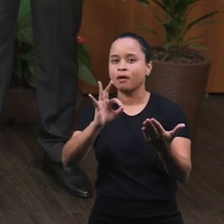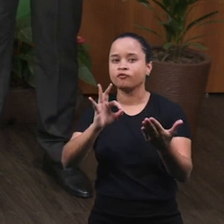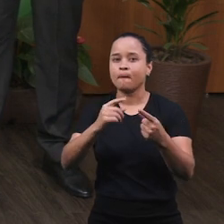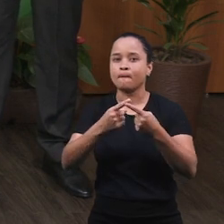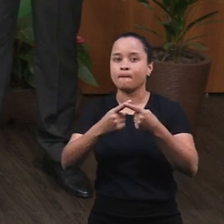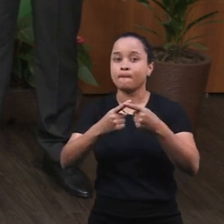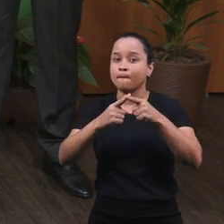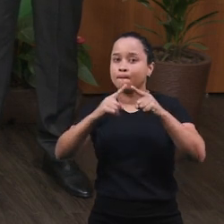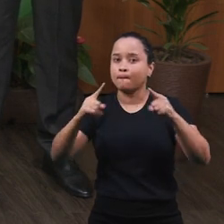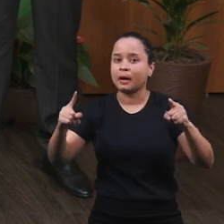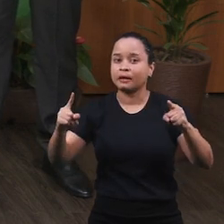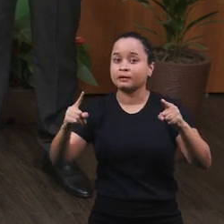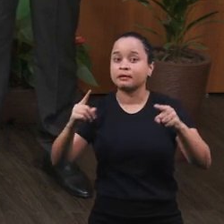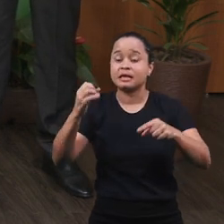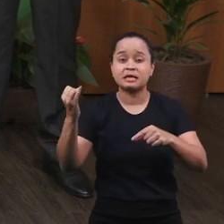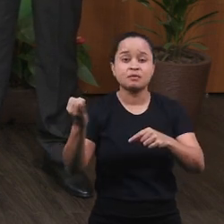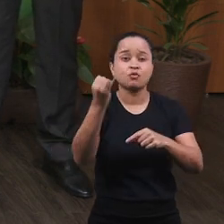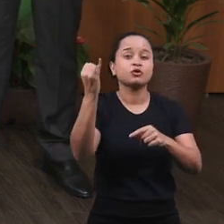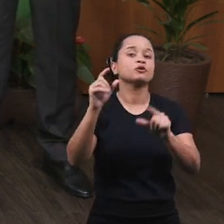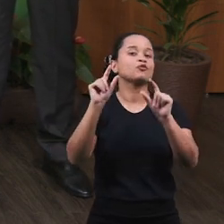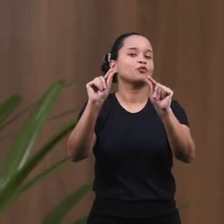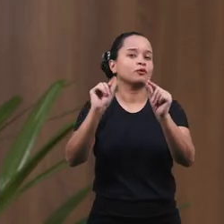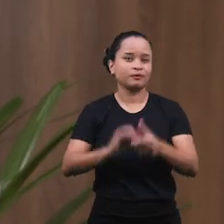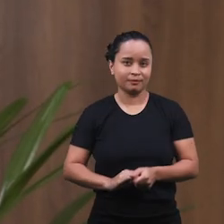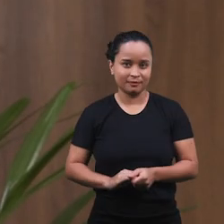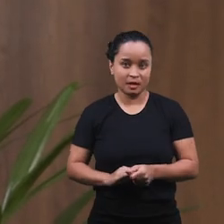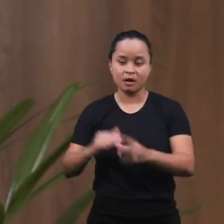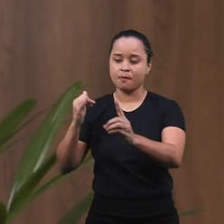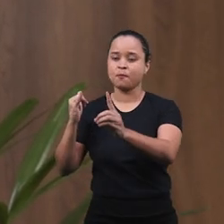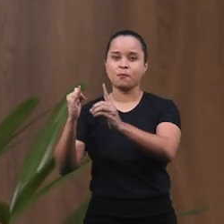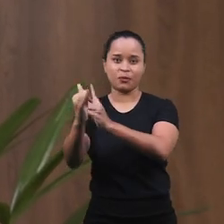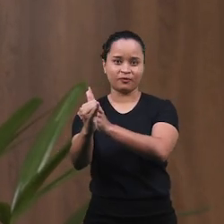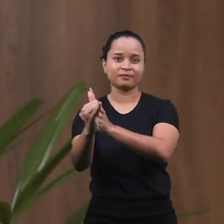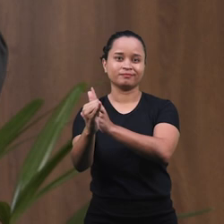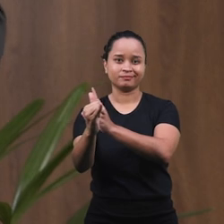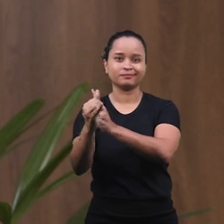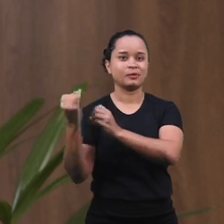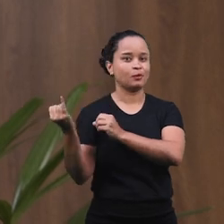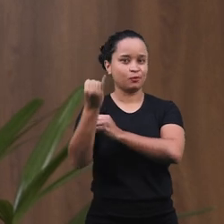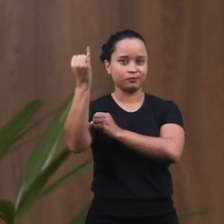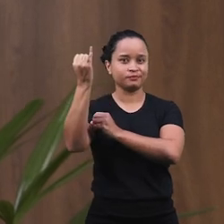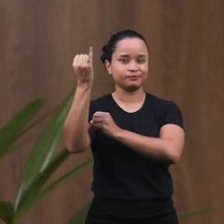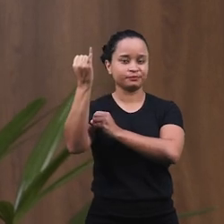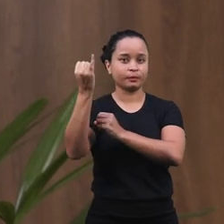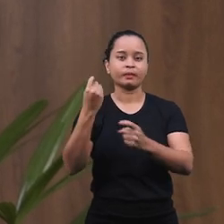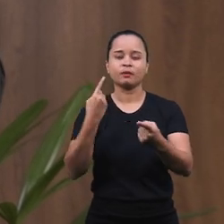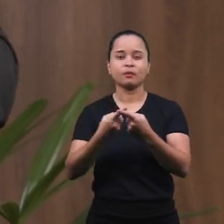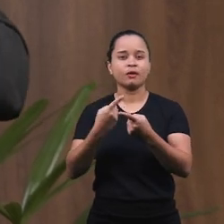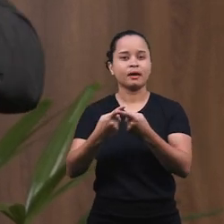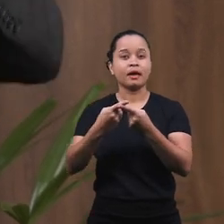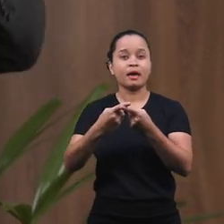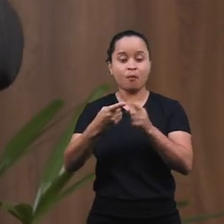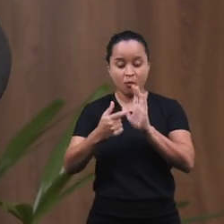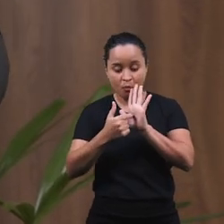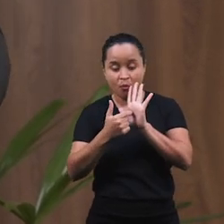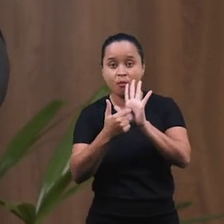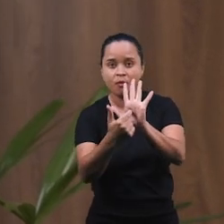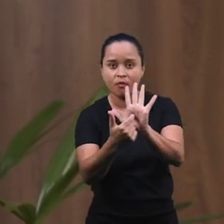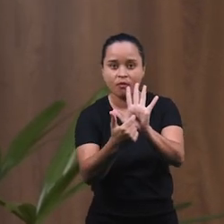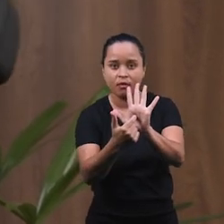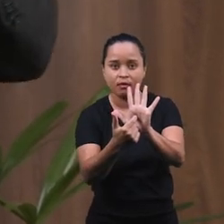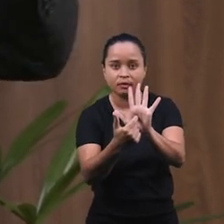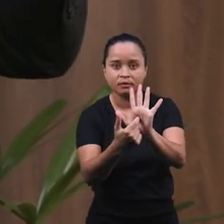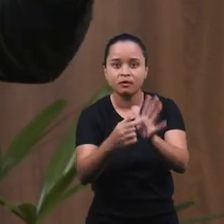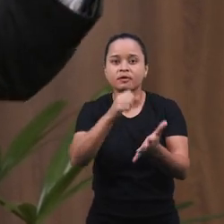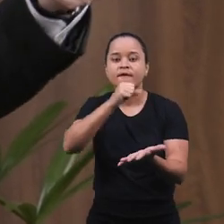plus important et notable, c'est le prophétique. Principalement, quand il est évidencié, comme